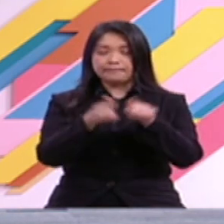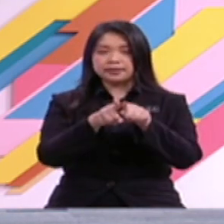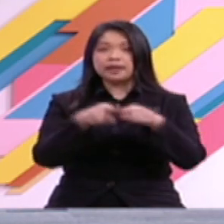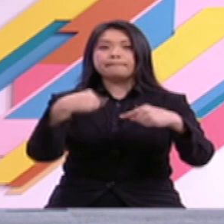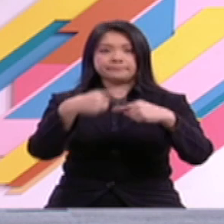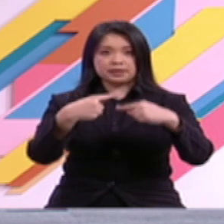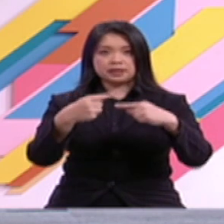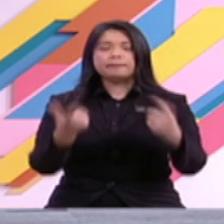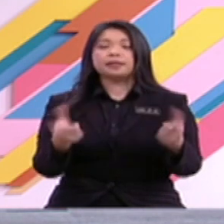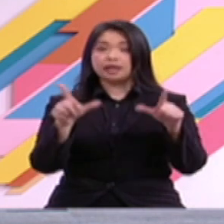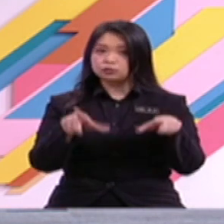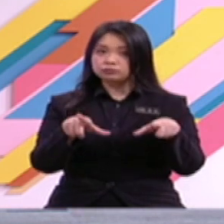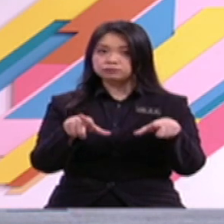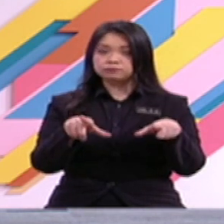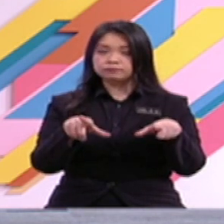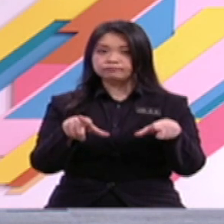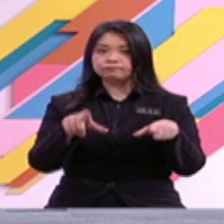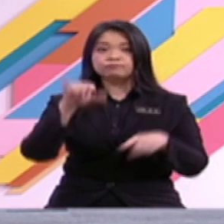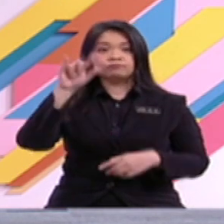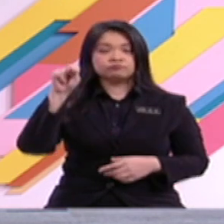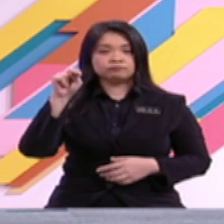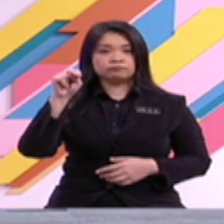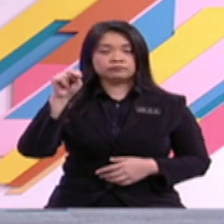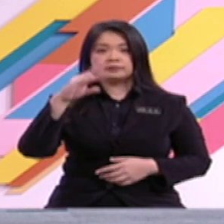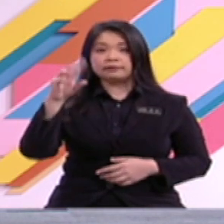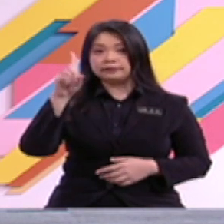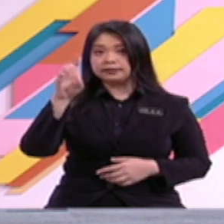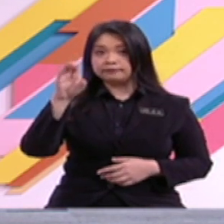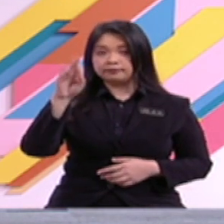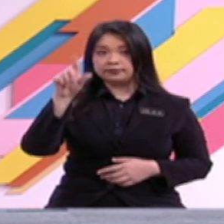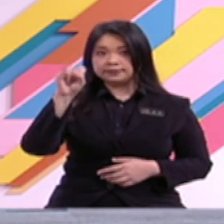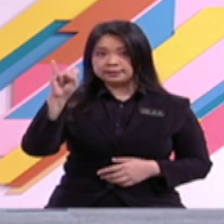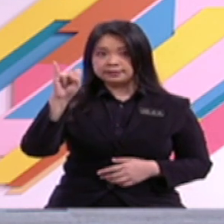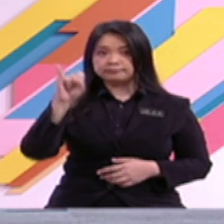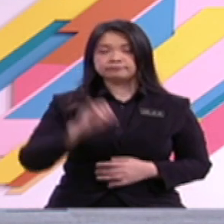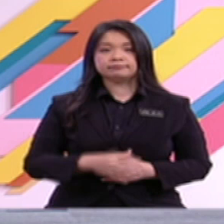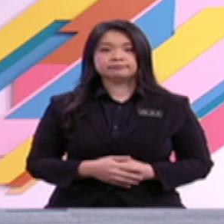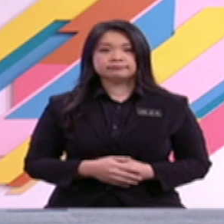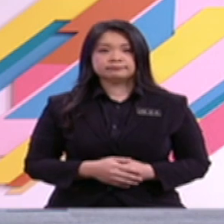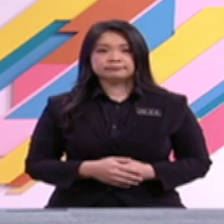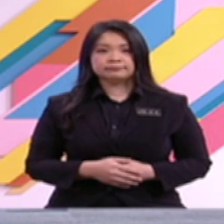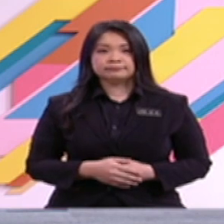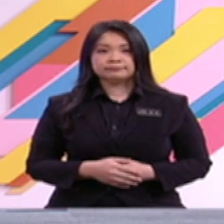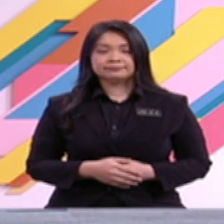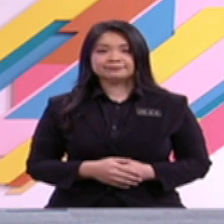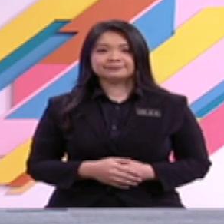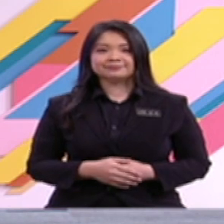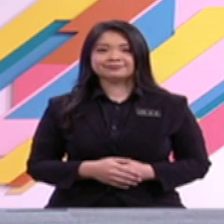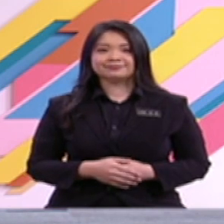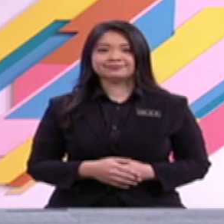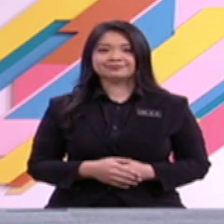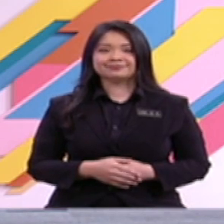bila berlaku Oryza bekalmu bisa berlaku di Selasih kita kenep naikkan eh hai Google